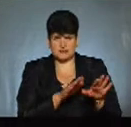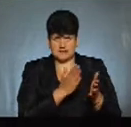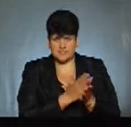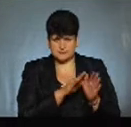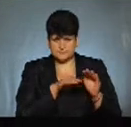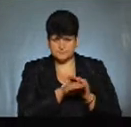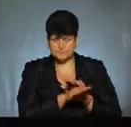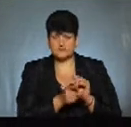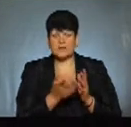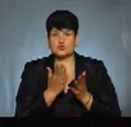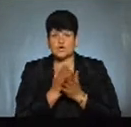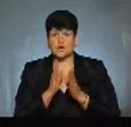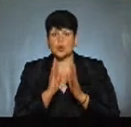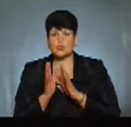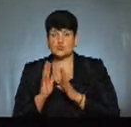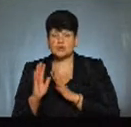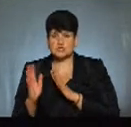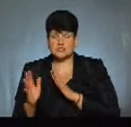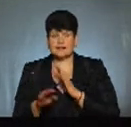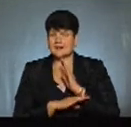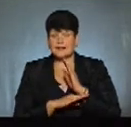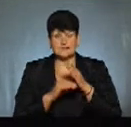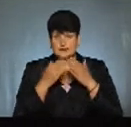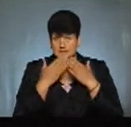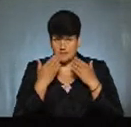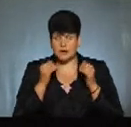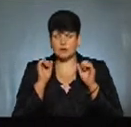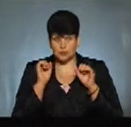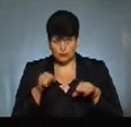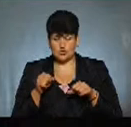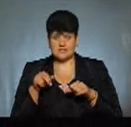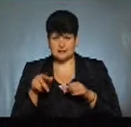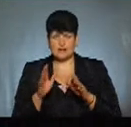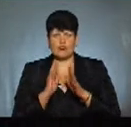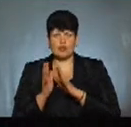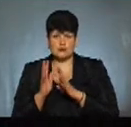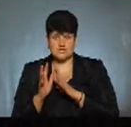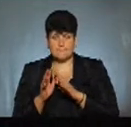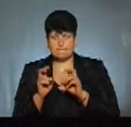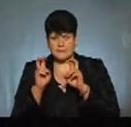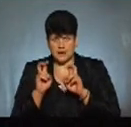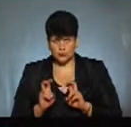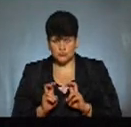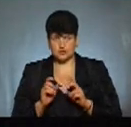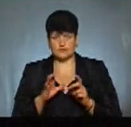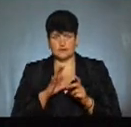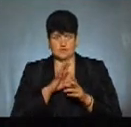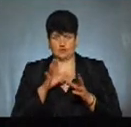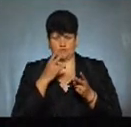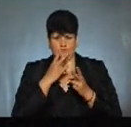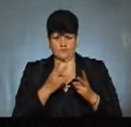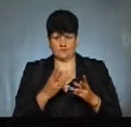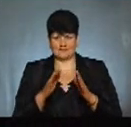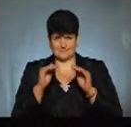є кущі, тобто дерев високих немає, а кущі, то можна зайти туди і пригнутися, щоб ви не стояли на височині, тому